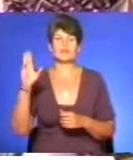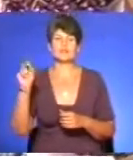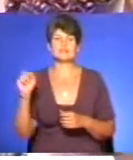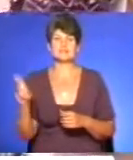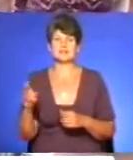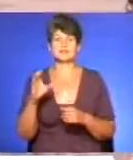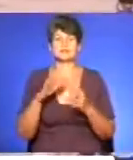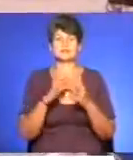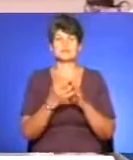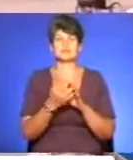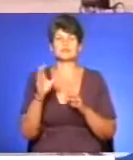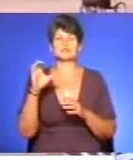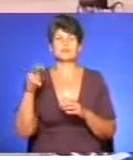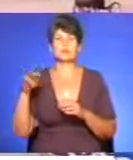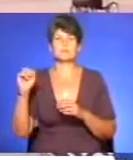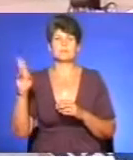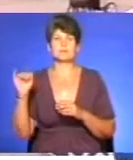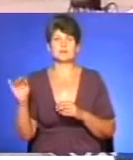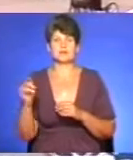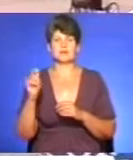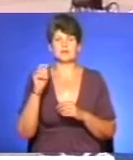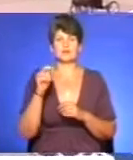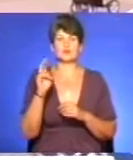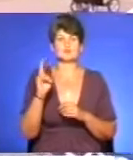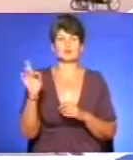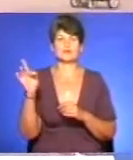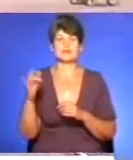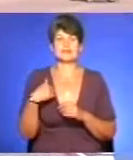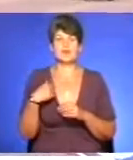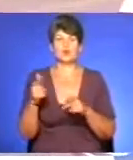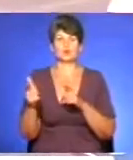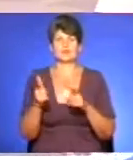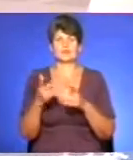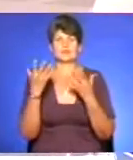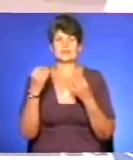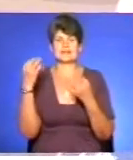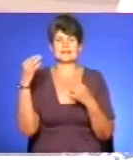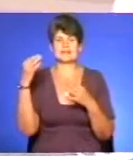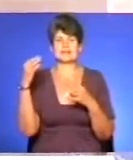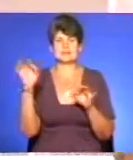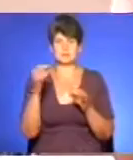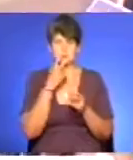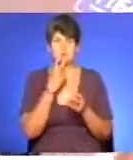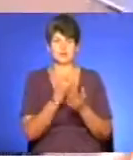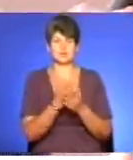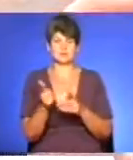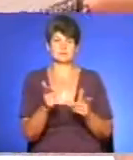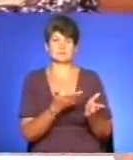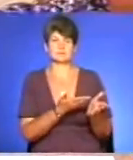Козівського району. Нинішній День незалежності. Я годувалася до нього, бачите, як. Я,